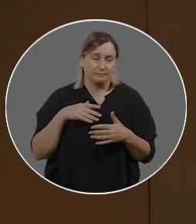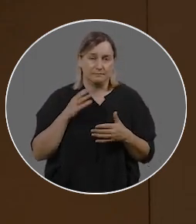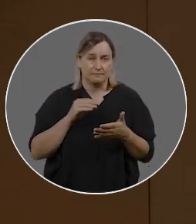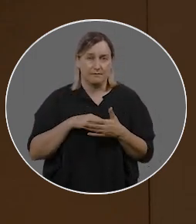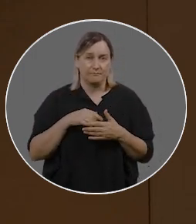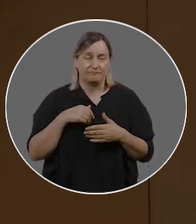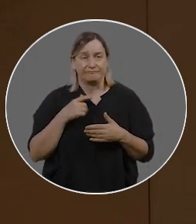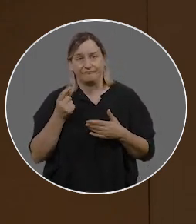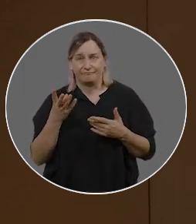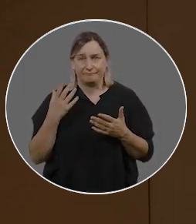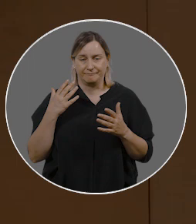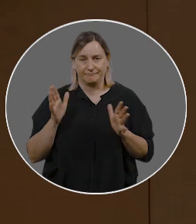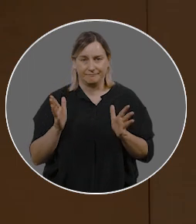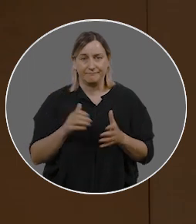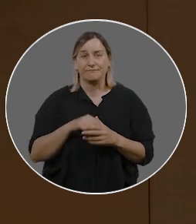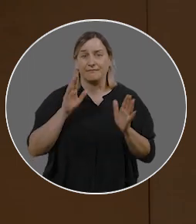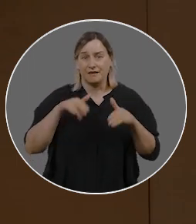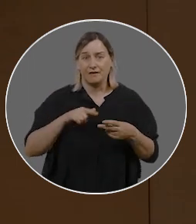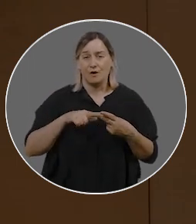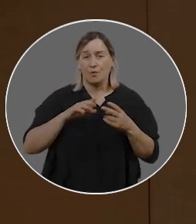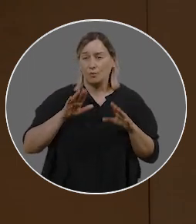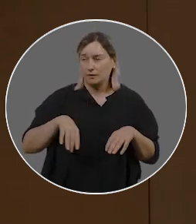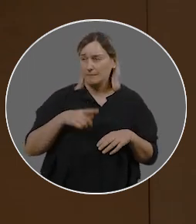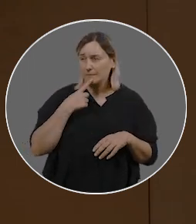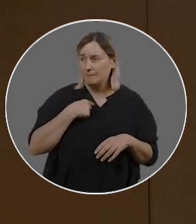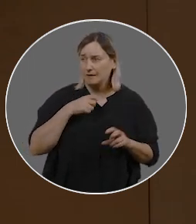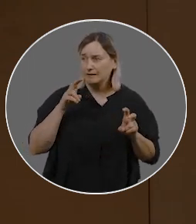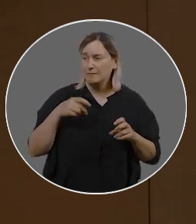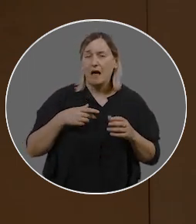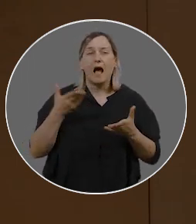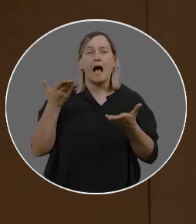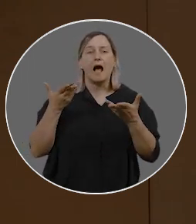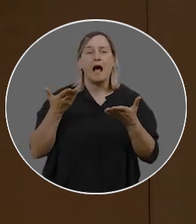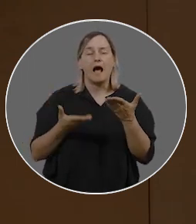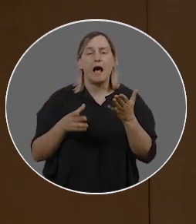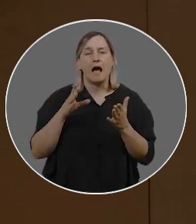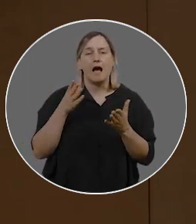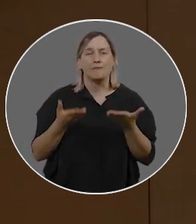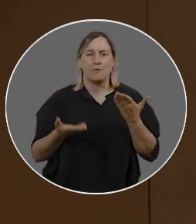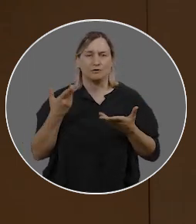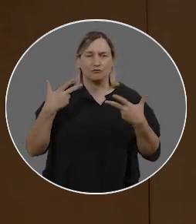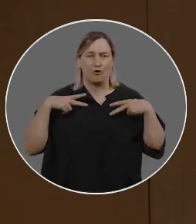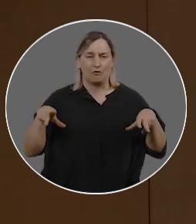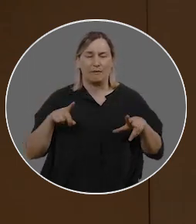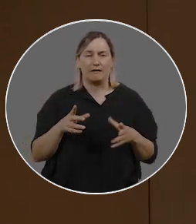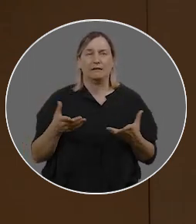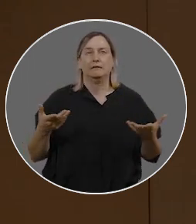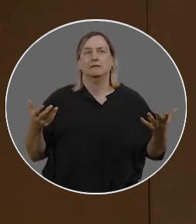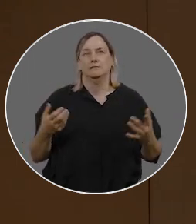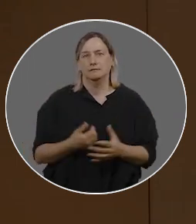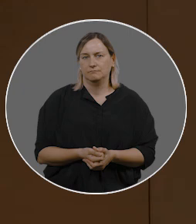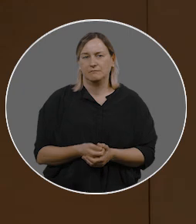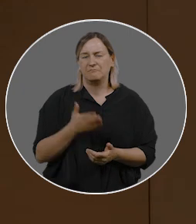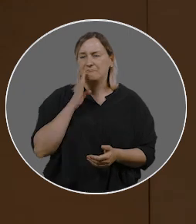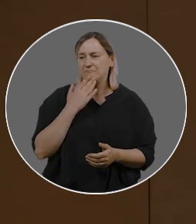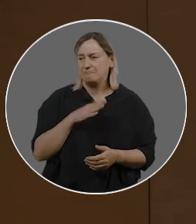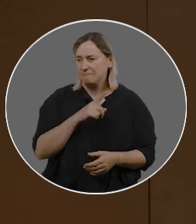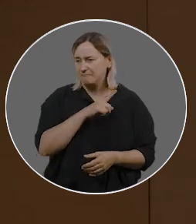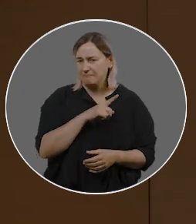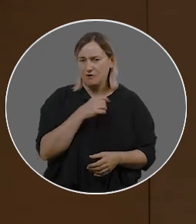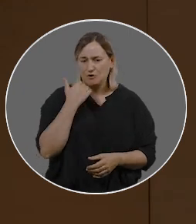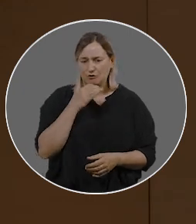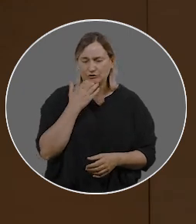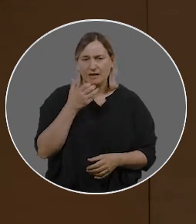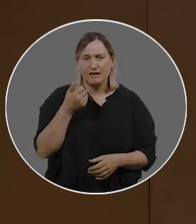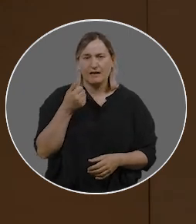hem avançat. I l'últim era el tema de l'avaluació automàtica. Clar, em sembla que ja ho ha comentat, no sé